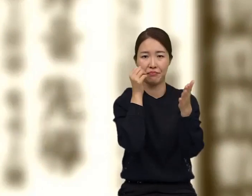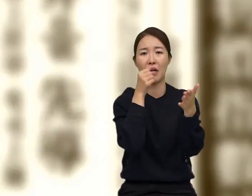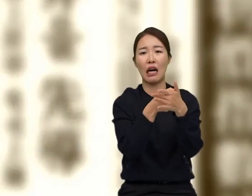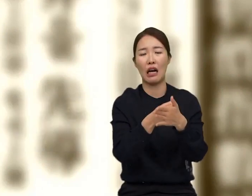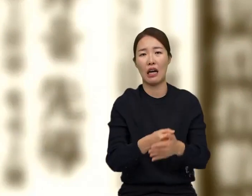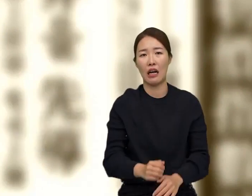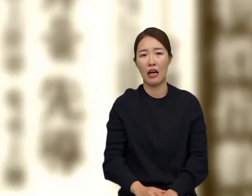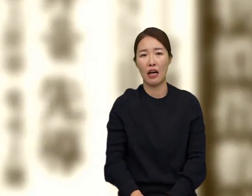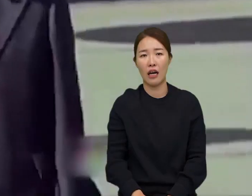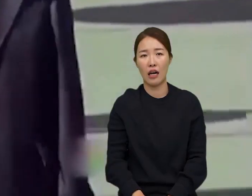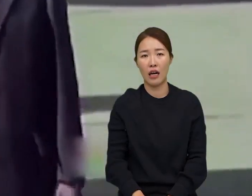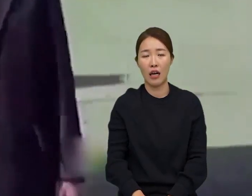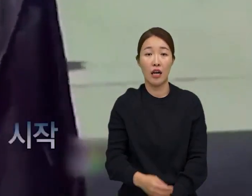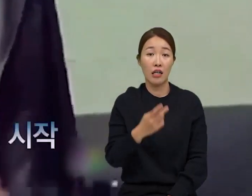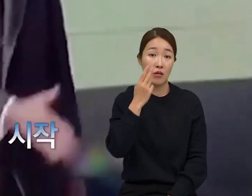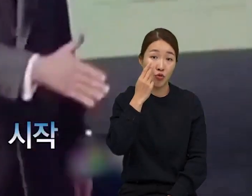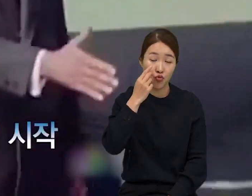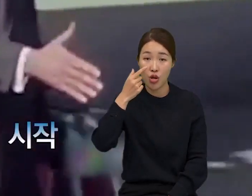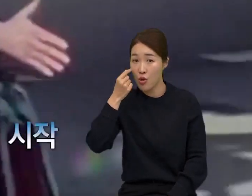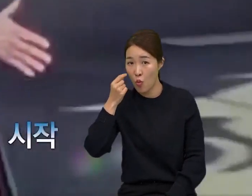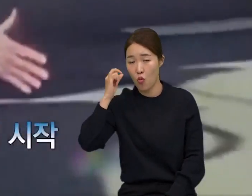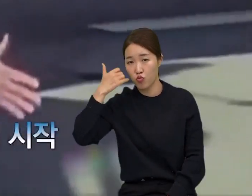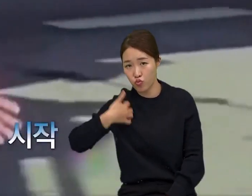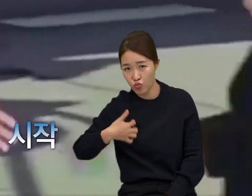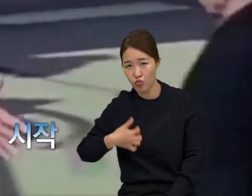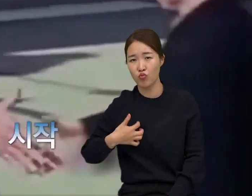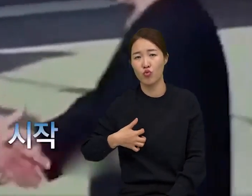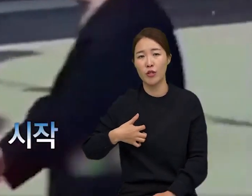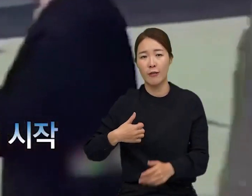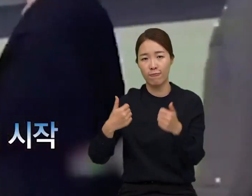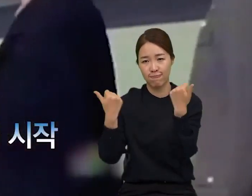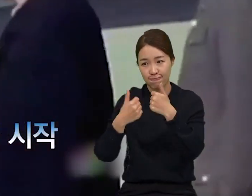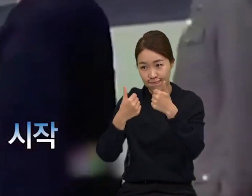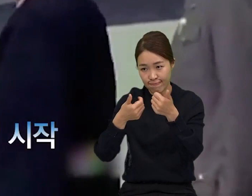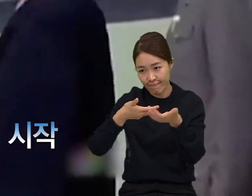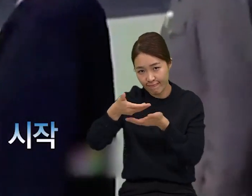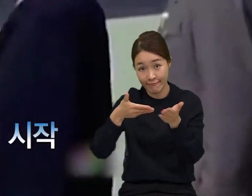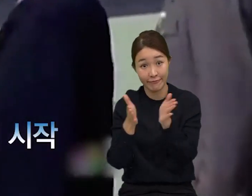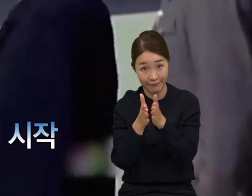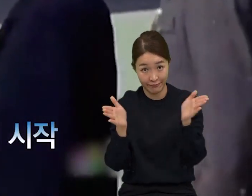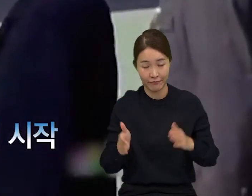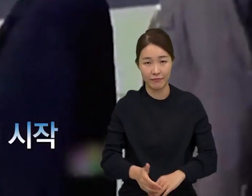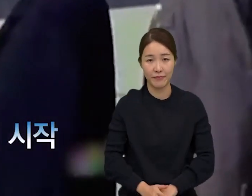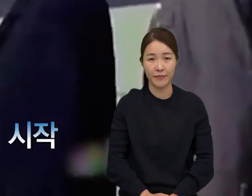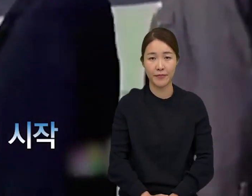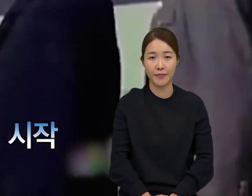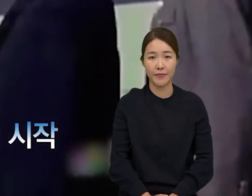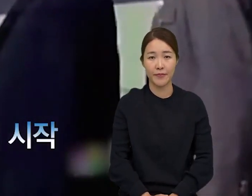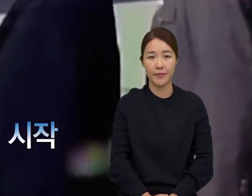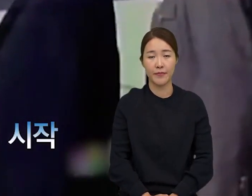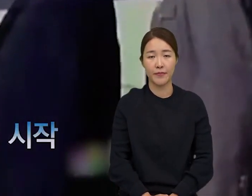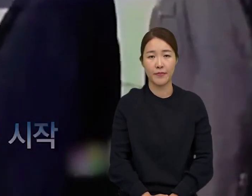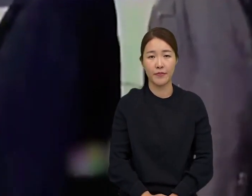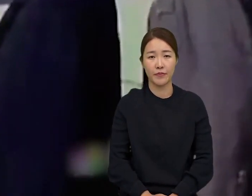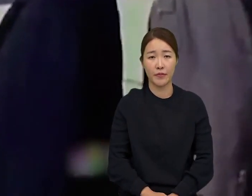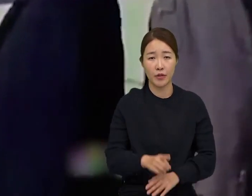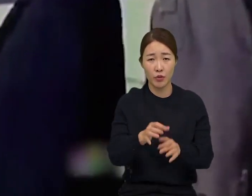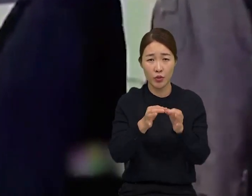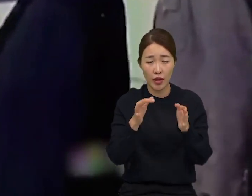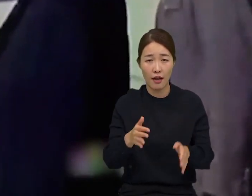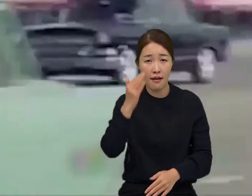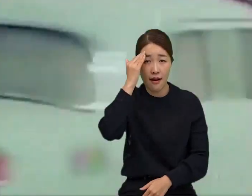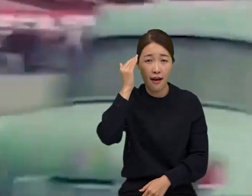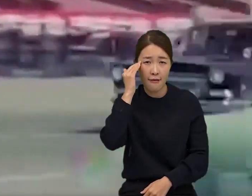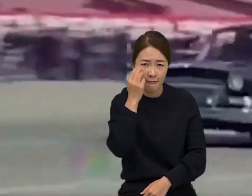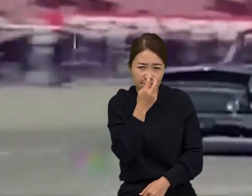결정됐다. 또 미국과 일본은 중국과 국교 정상화 교섭을 시작했다. 그간